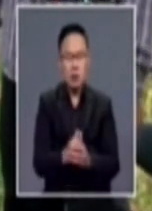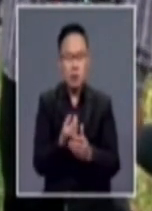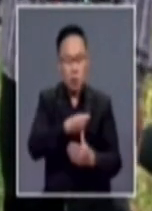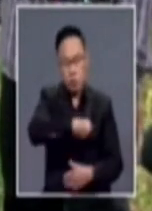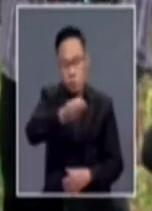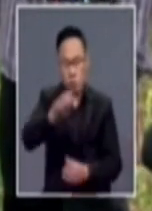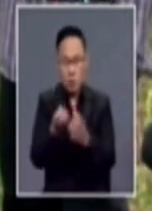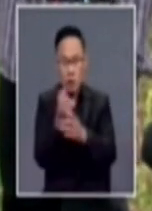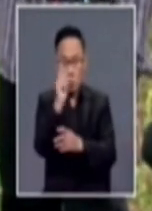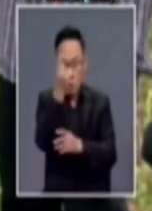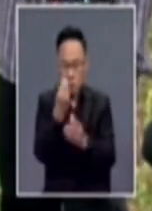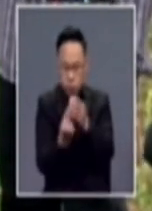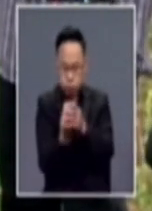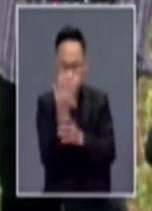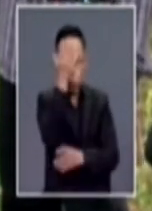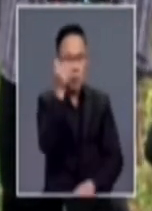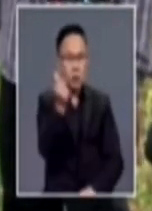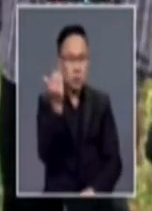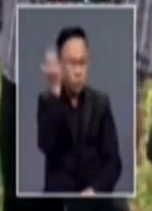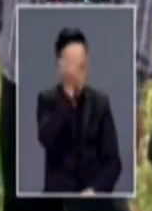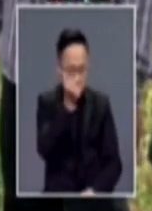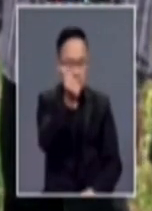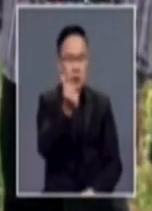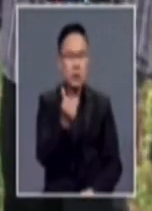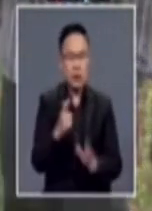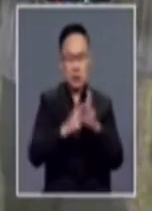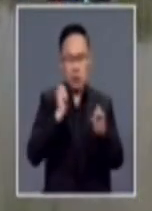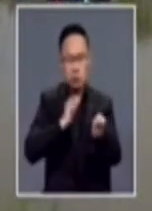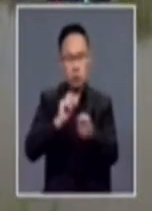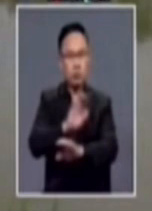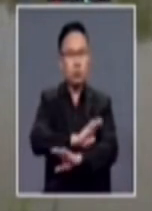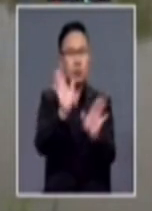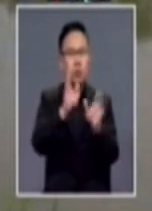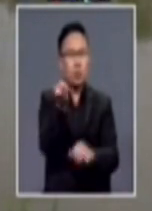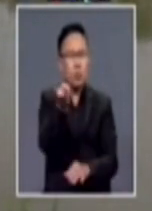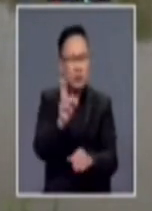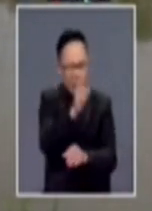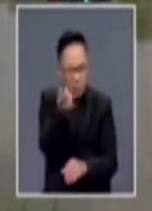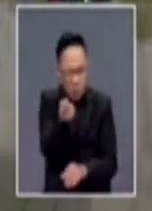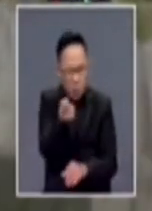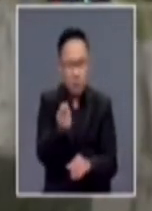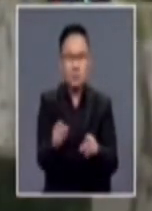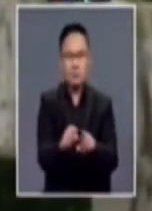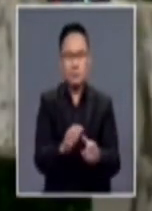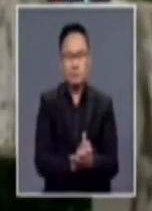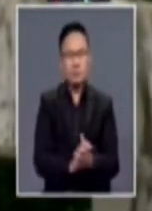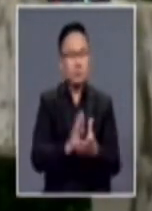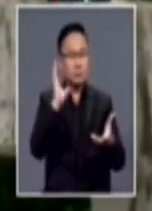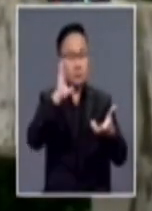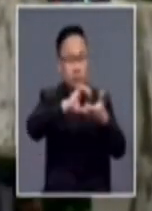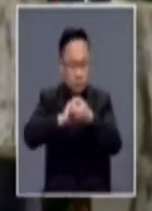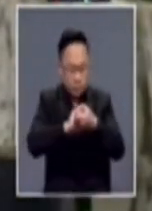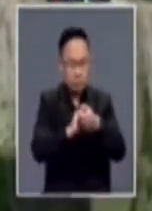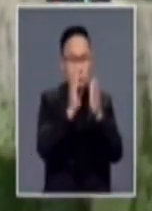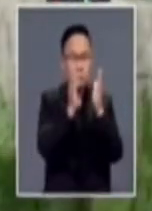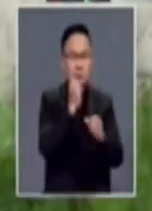ก็ฉีดน้อยเพราะมีความอุดมสมบูรณ์เหมือนคนเราเนี่ยครับ และการร่วมมือของกลุ่มเกษตรกรและภาครัฐในการปรับเ